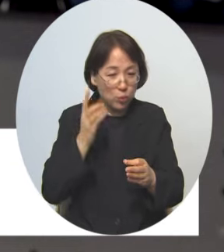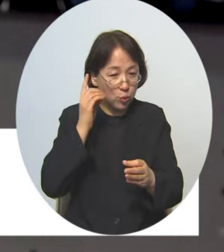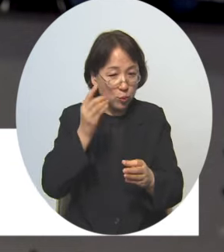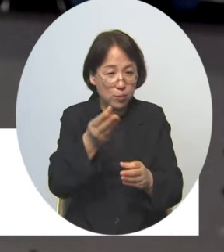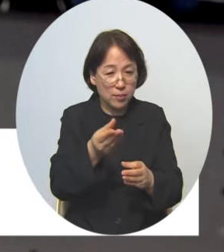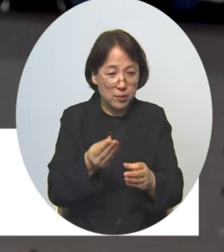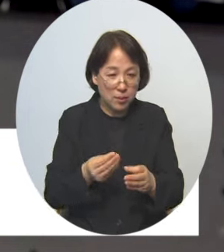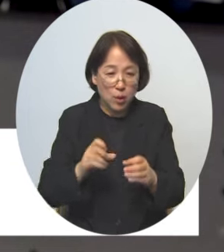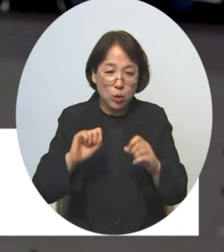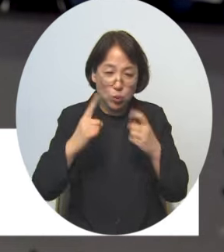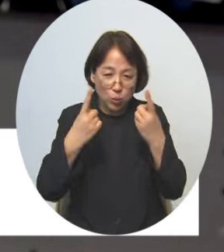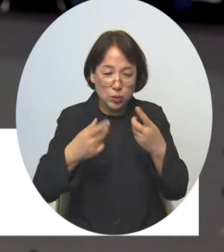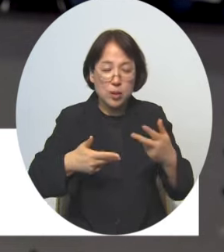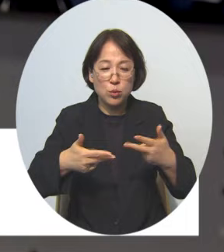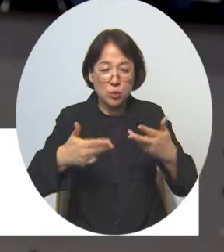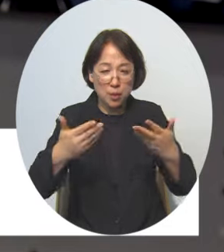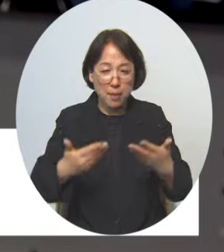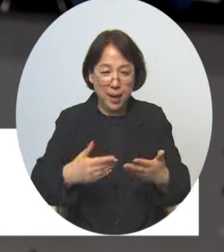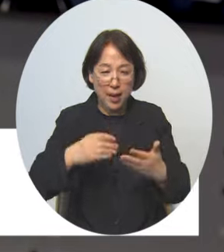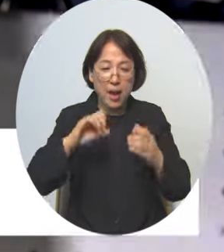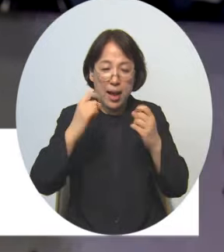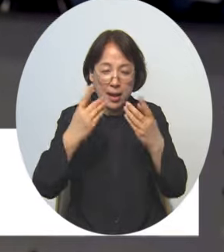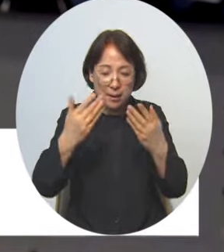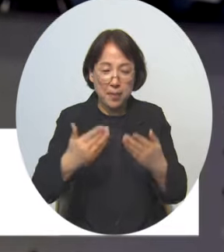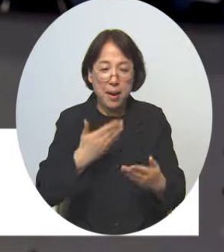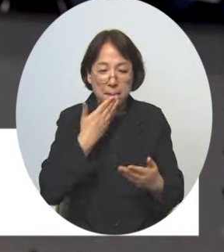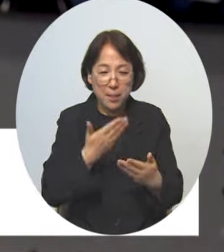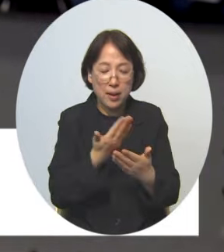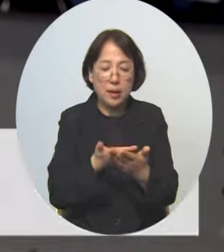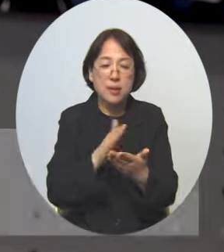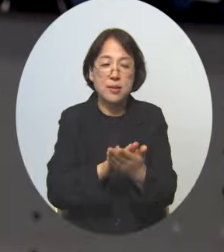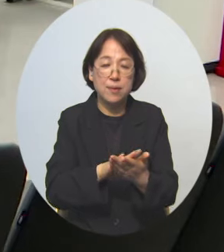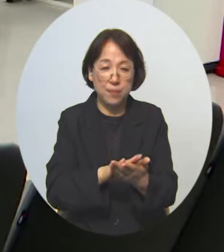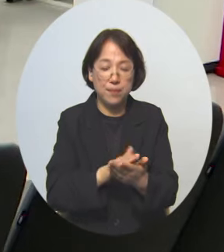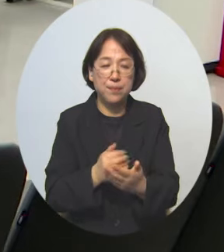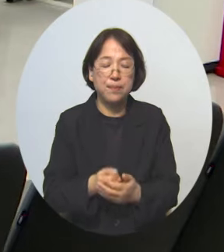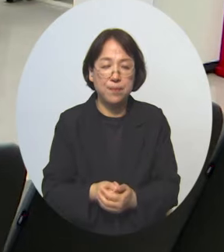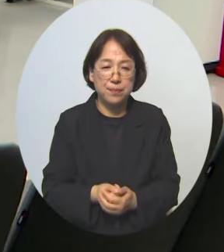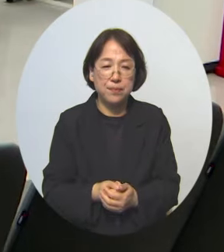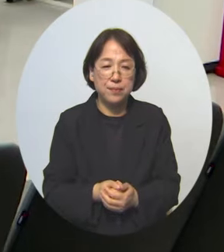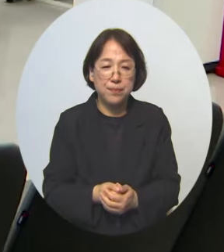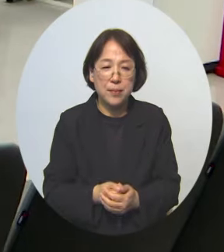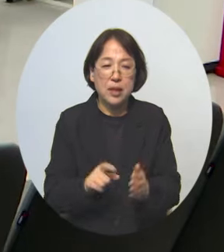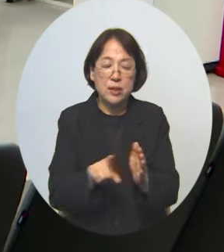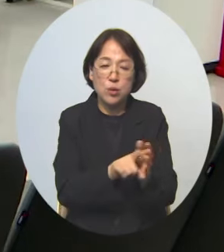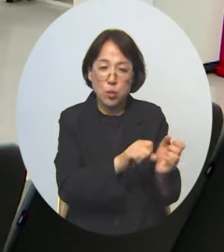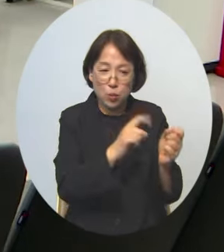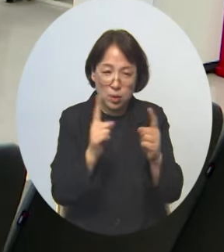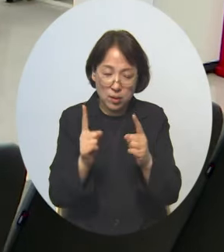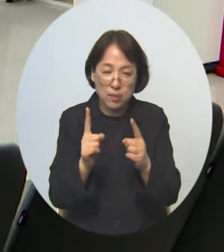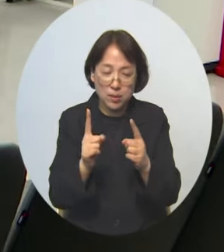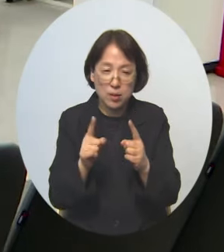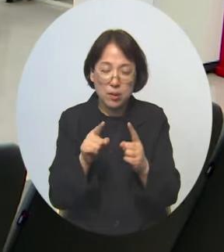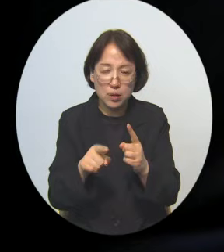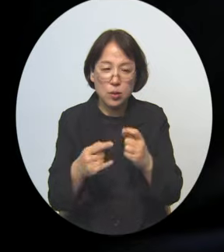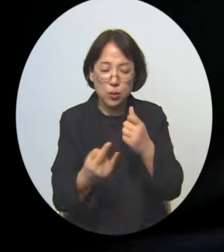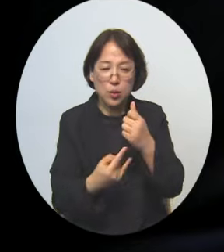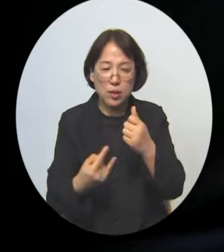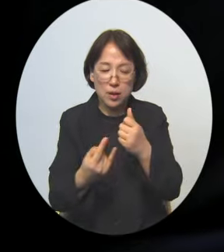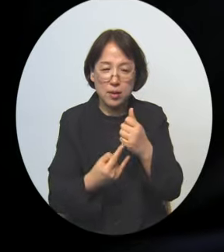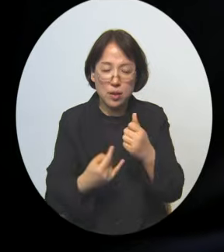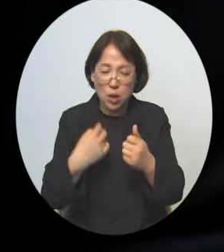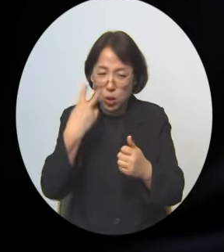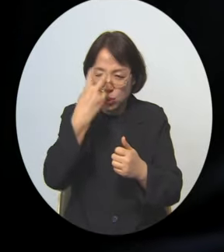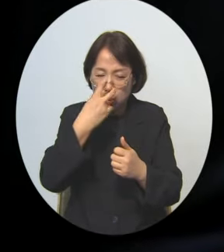통신채무를 동시에 조정받을 수 있도록 개선하였습니다. 신보기는 채무자 상환 능력을 조사해